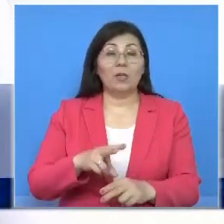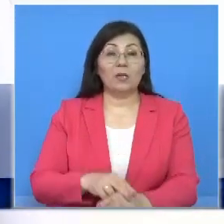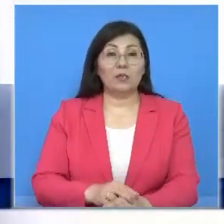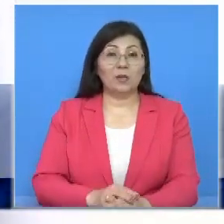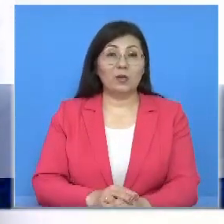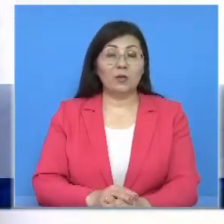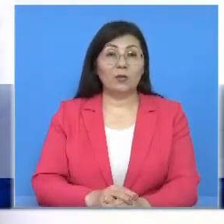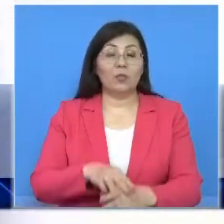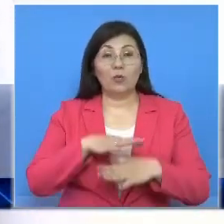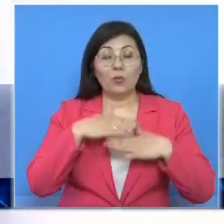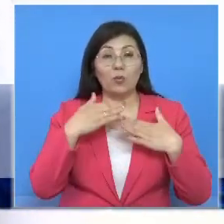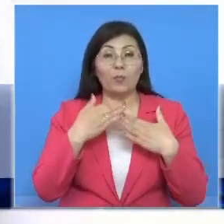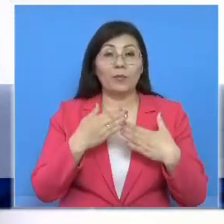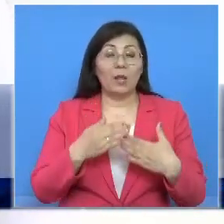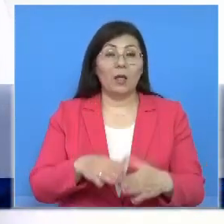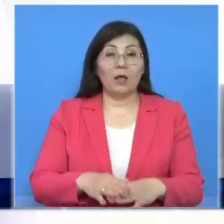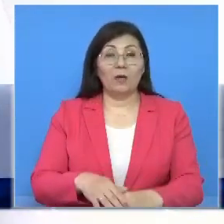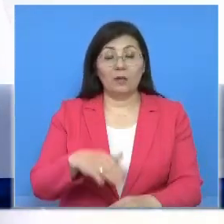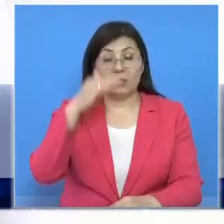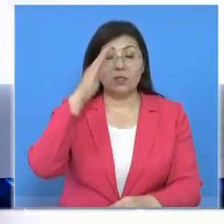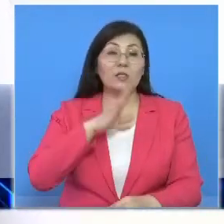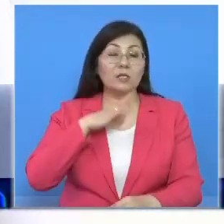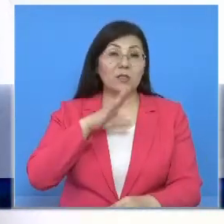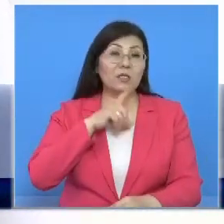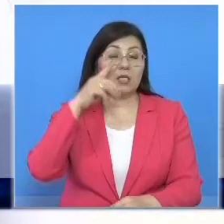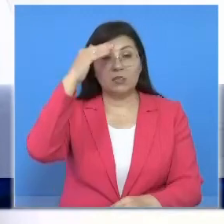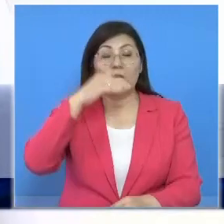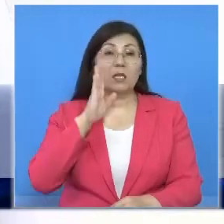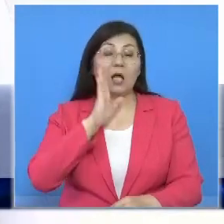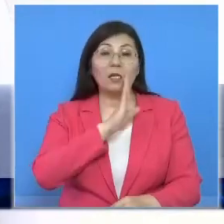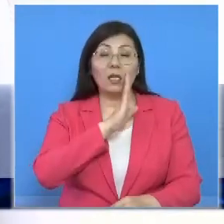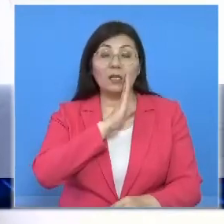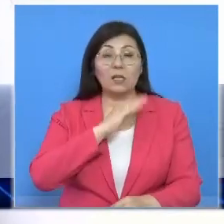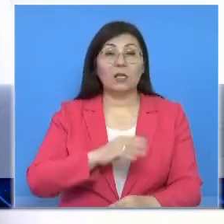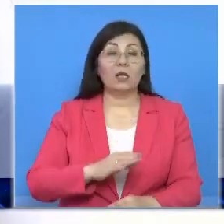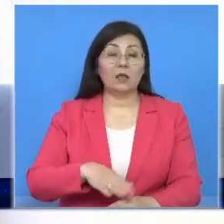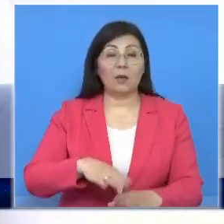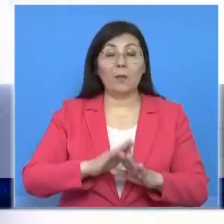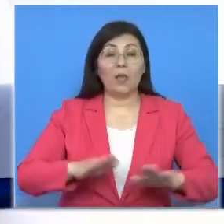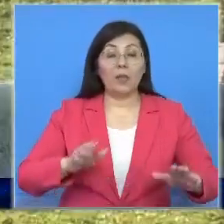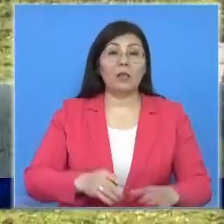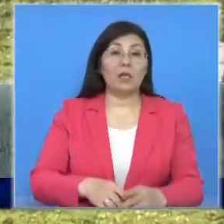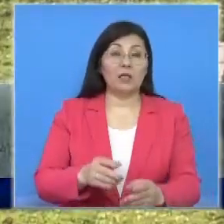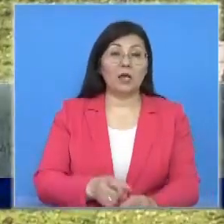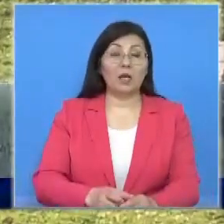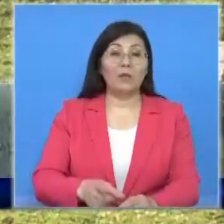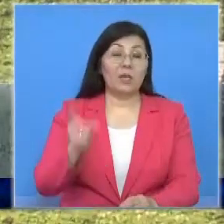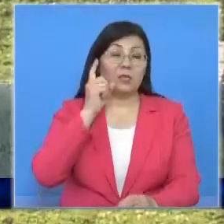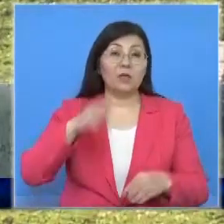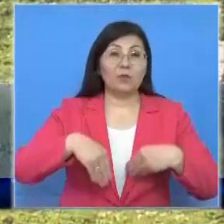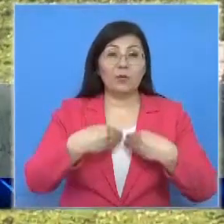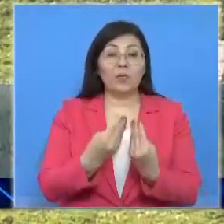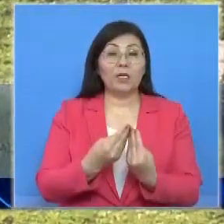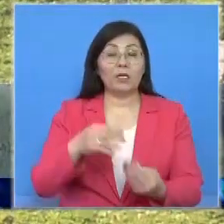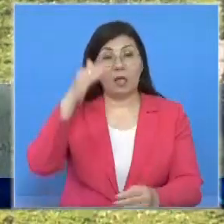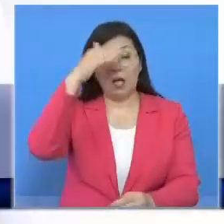көп еркелікке бой алдырып қояды, ялмаса телефонды көп беріп қояды, және бала мен ата-ананың арасында қарым-қатынас жоқ. Гиперопека дегеніміз енді